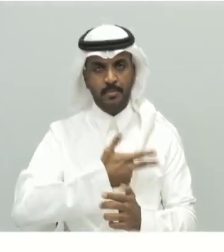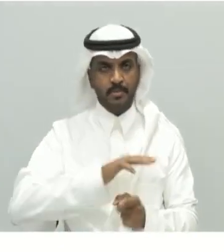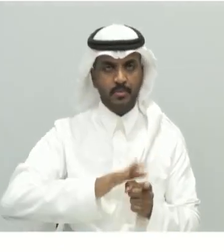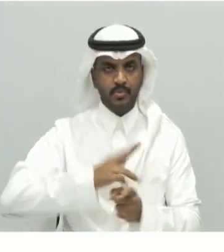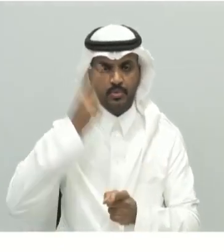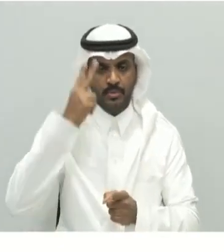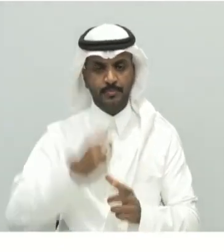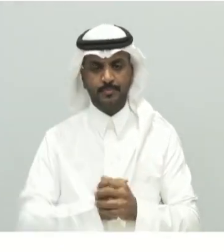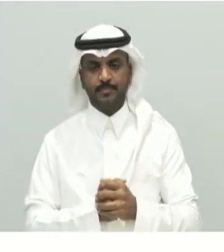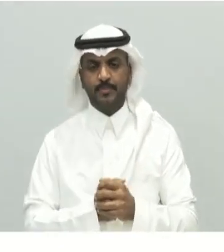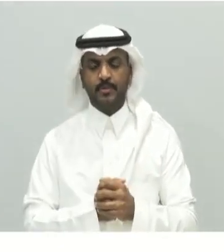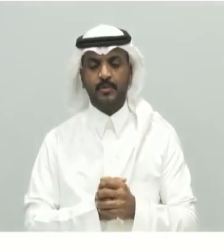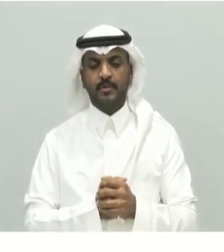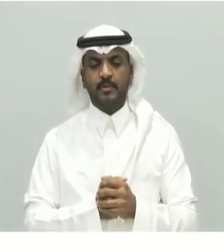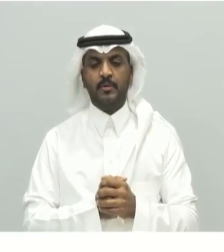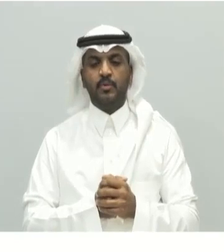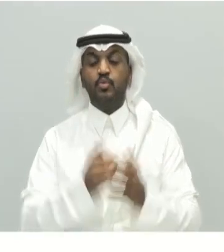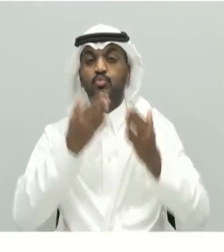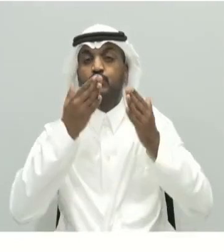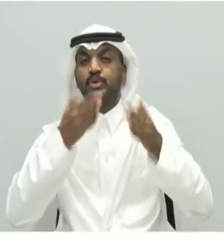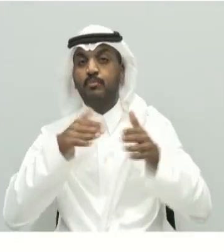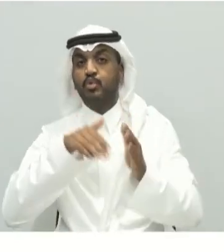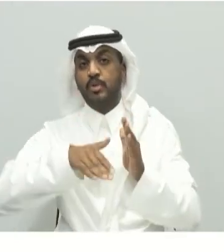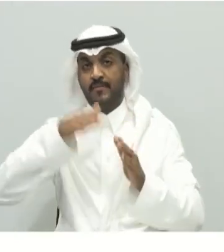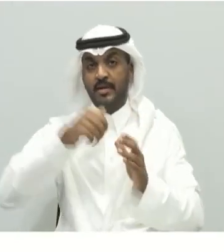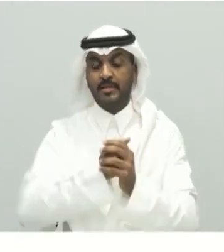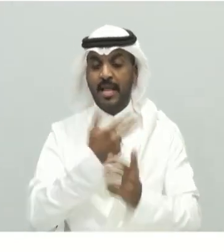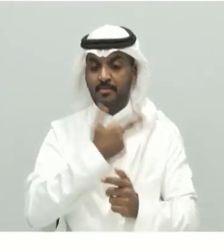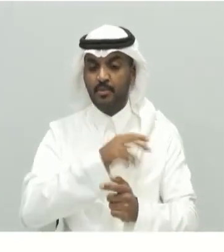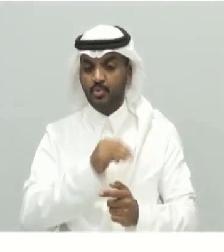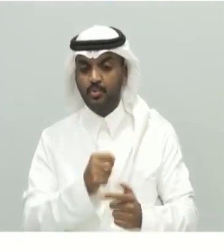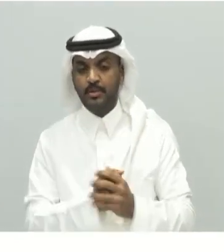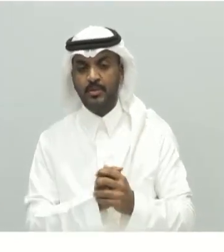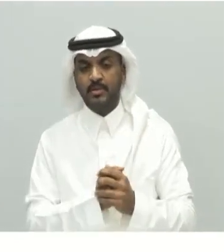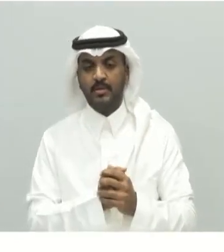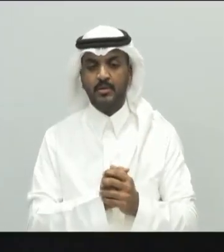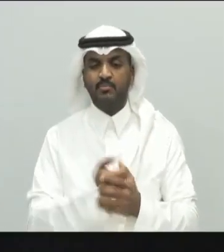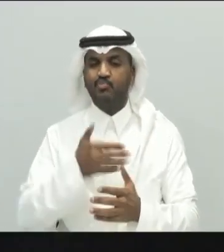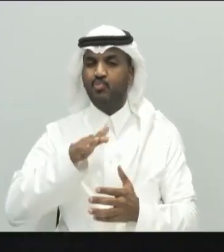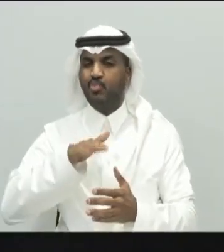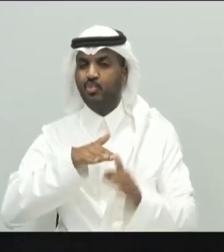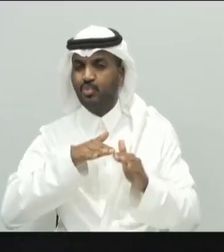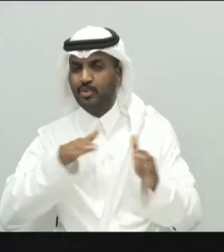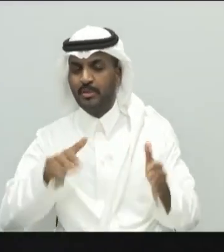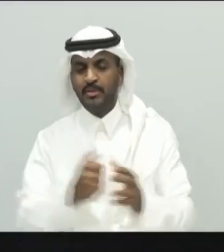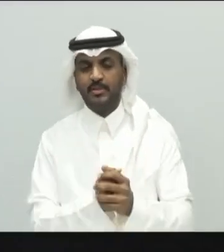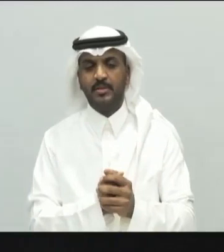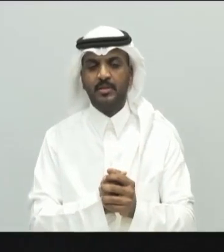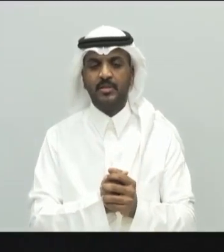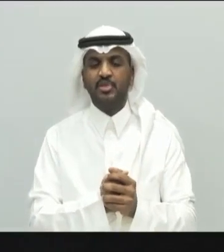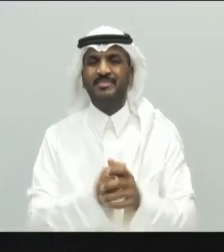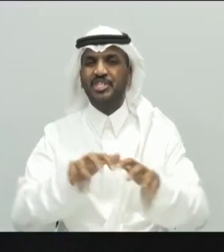السعوديه الاجابه المرتفعات الغربيه والجنوبيه الغربيه مناخها معتدل